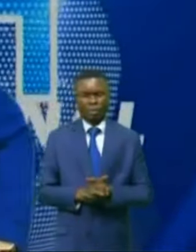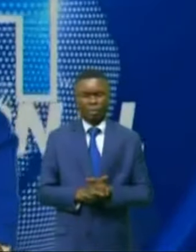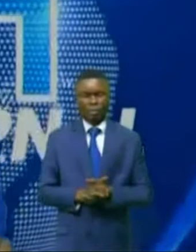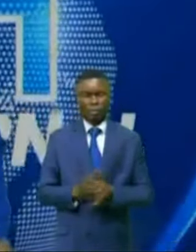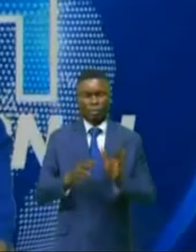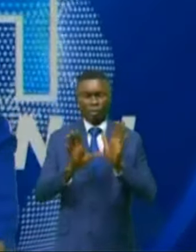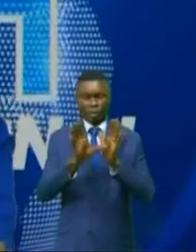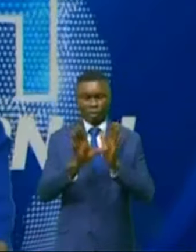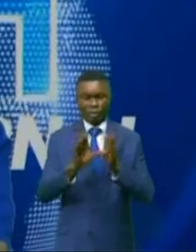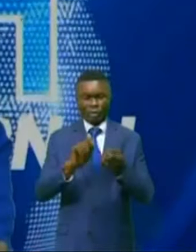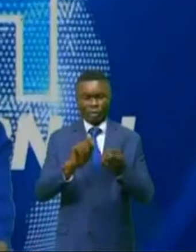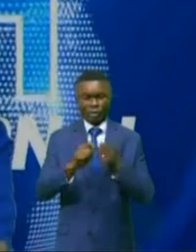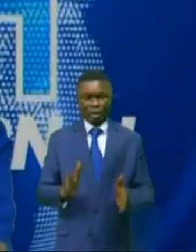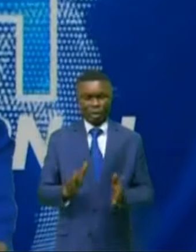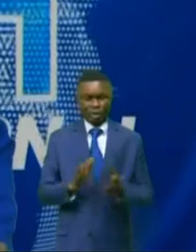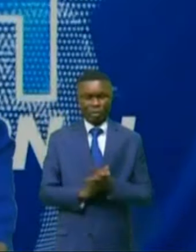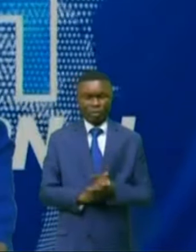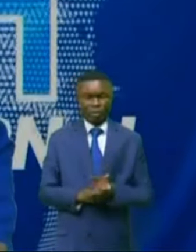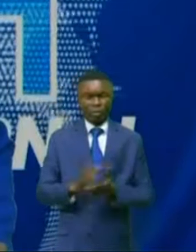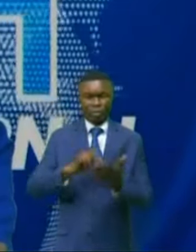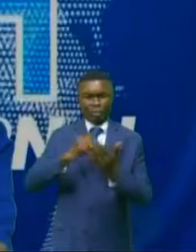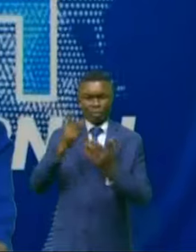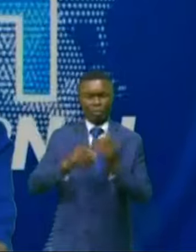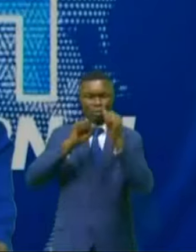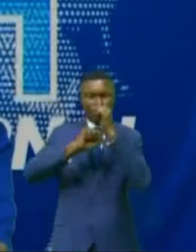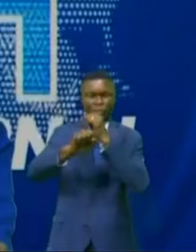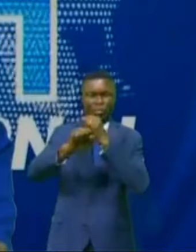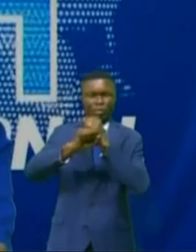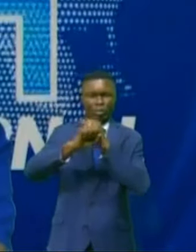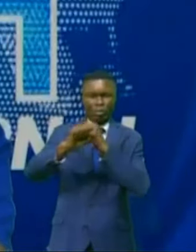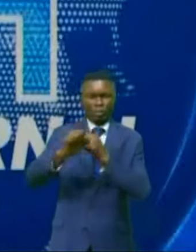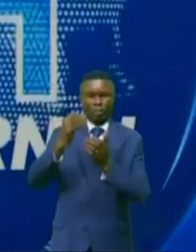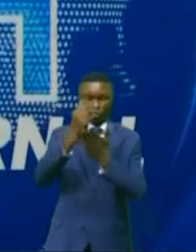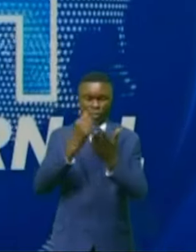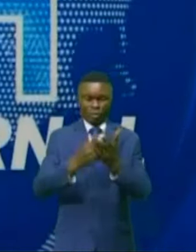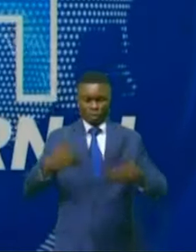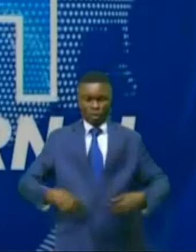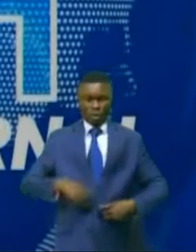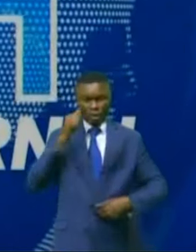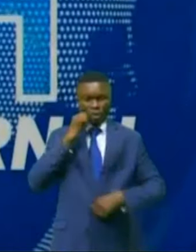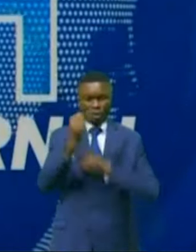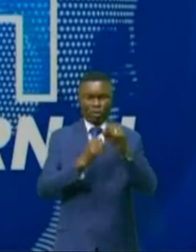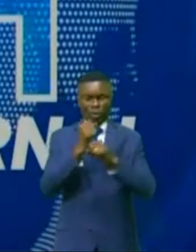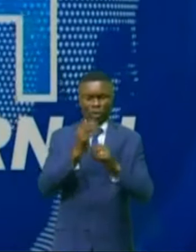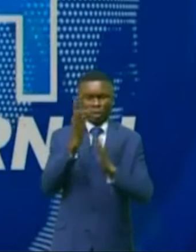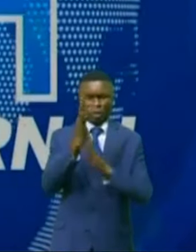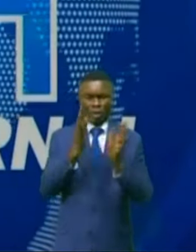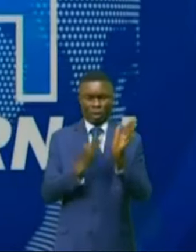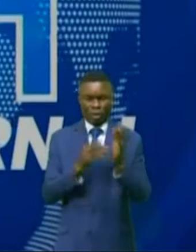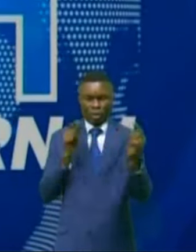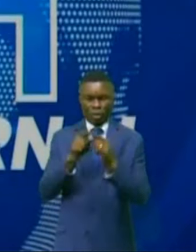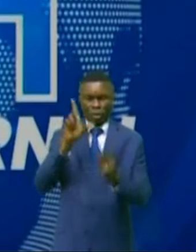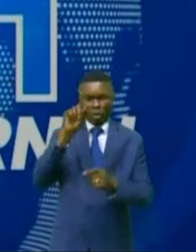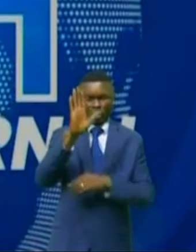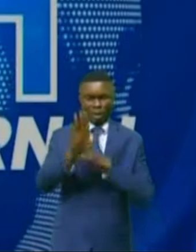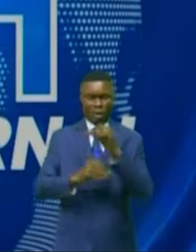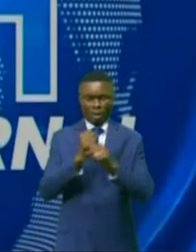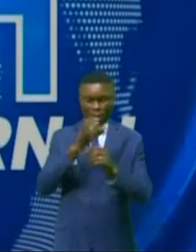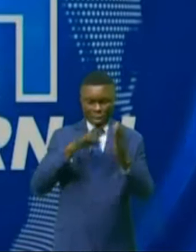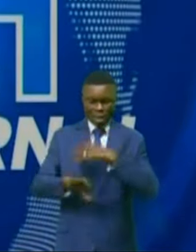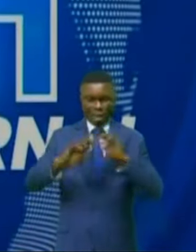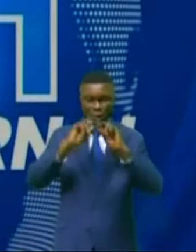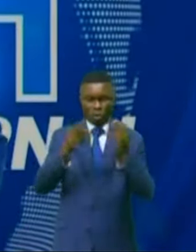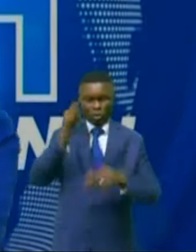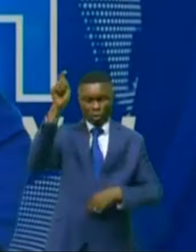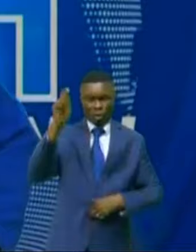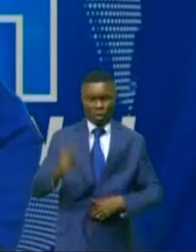Reportage de Gaëtan Magalano. Et puis, dans le cadre de sa campagne de recrutement des jeunes filles de 18 à 25 ans à intégrer l'armée, le